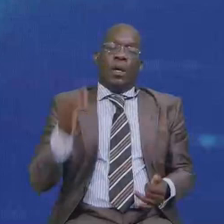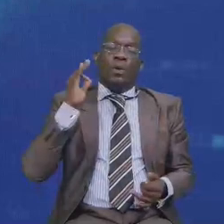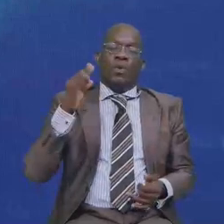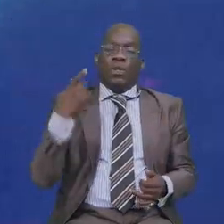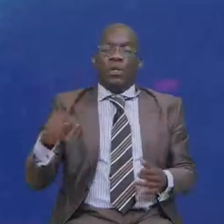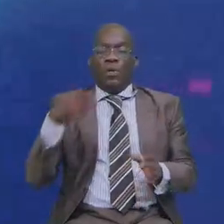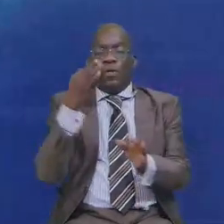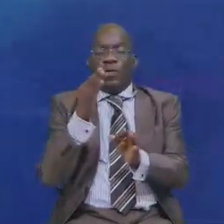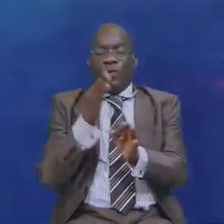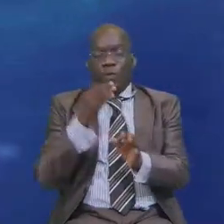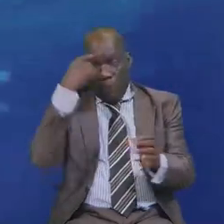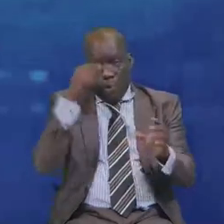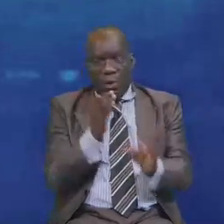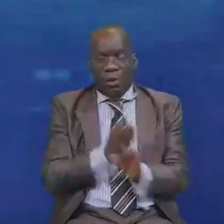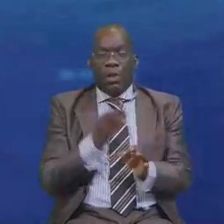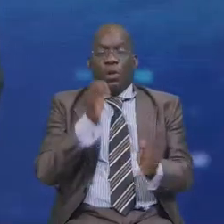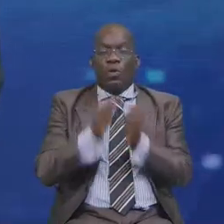qu'ils s'efforçaient lors de détruire.